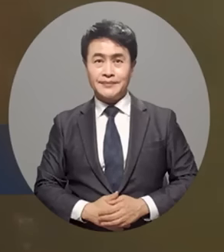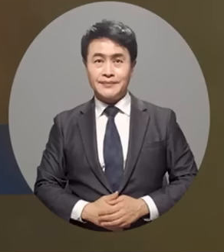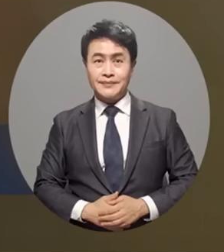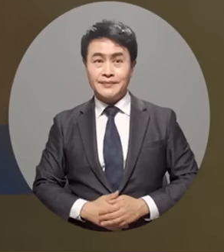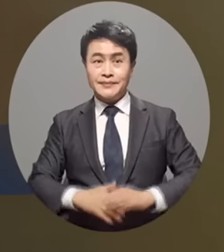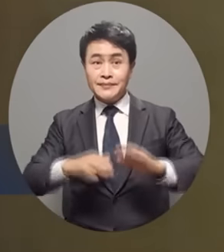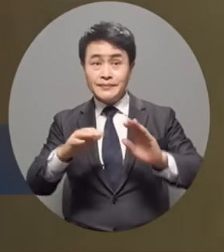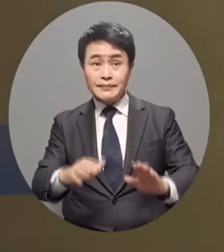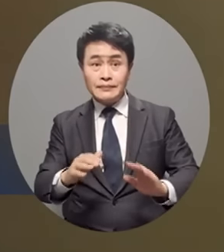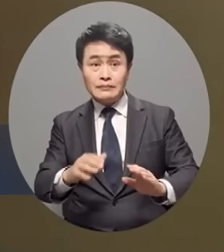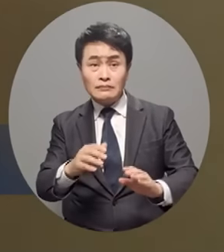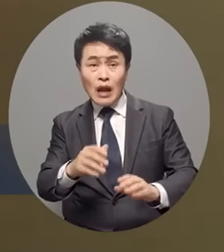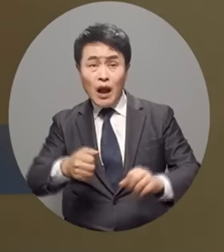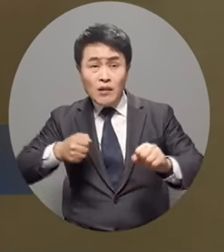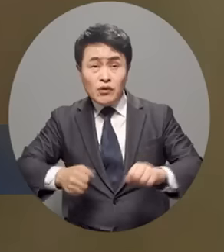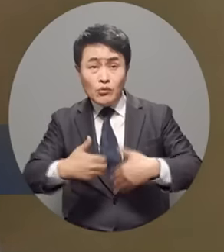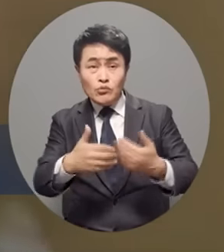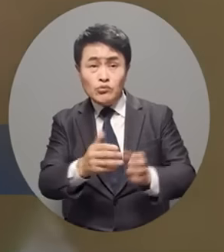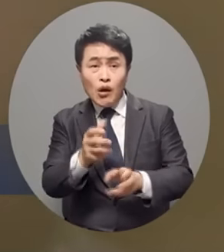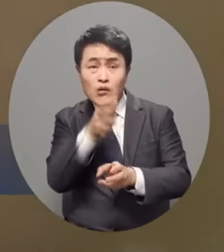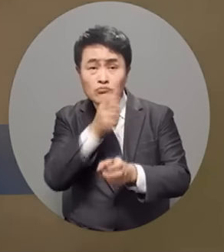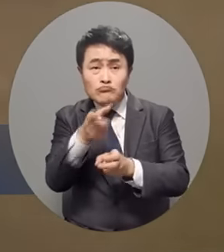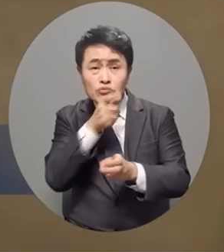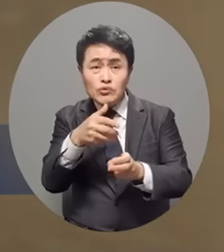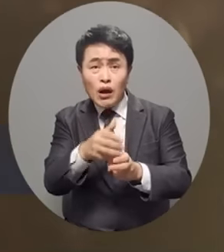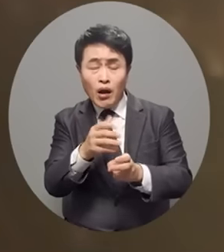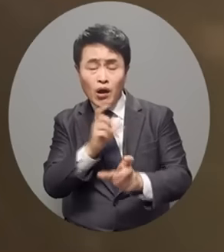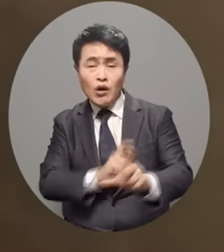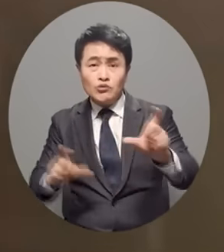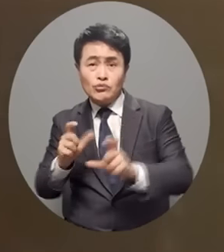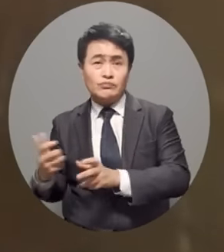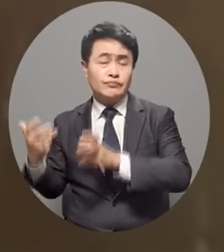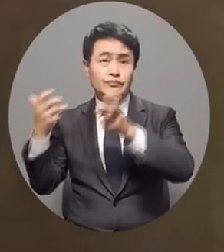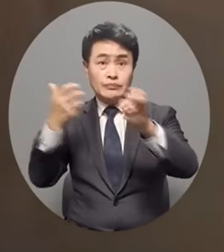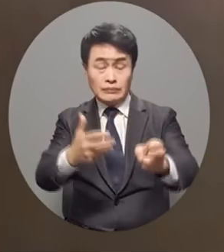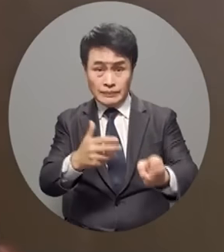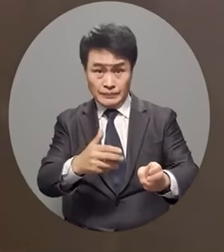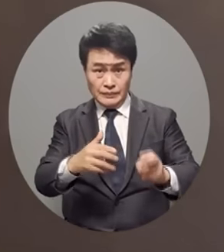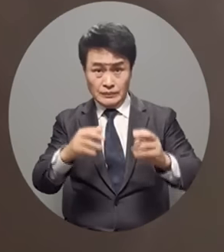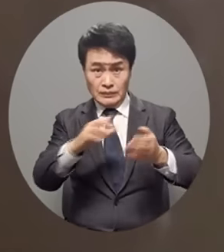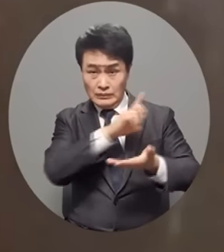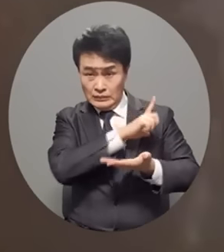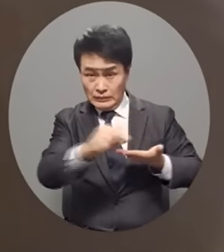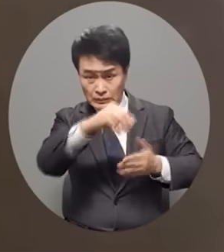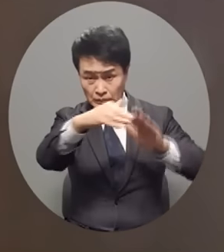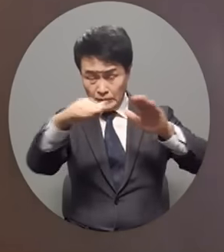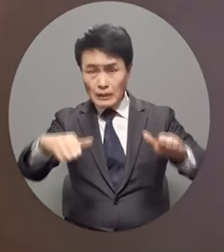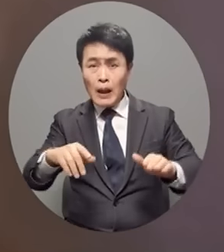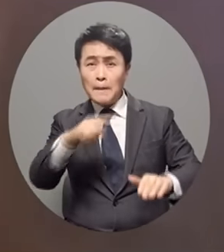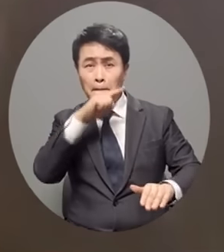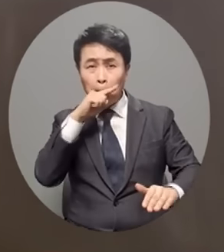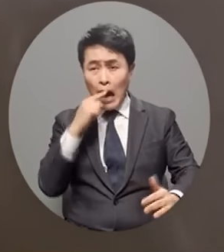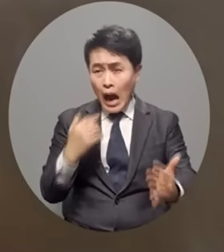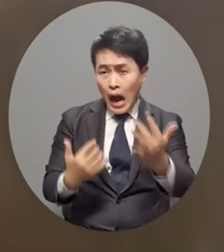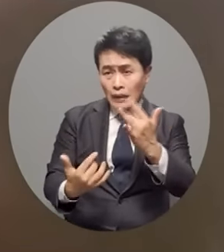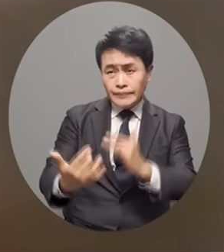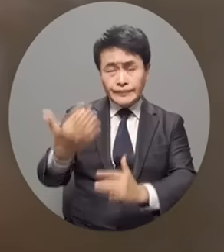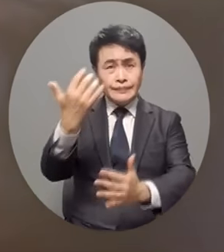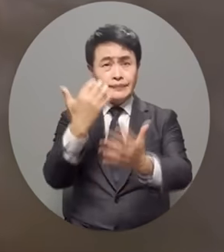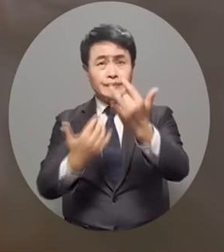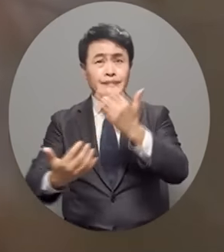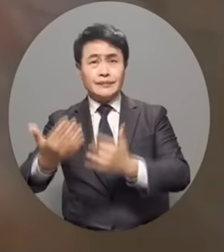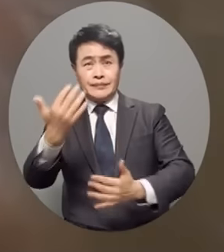펌프차 2대, 물탱크 1대, 추가 출동 바람. 시골 마을 골목길 사이로 새빨간 불길이 솟구쳐